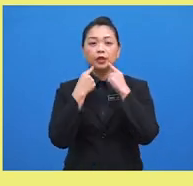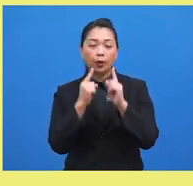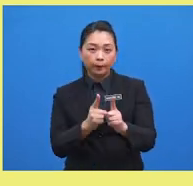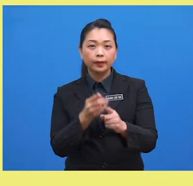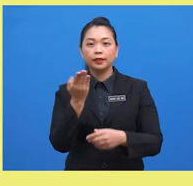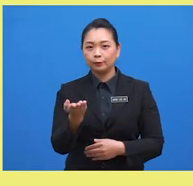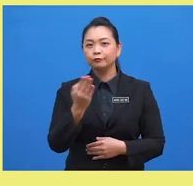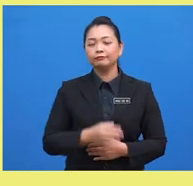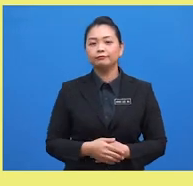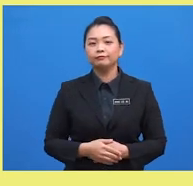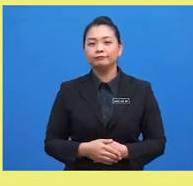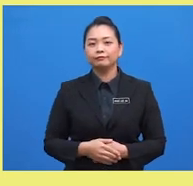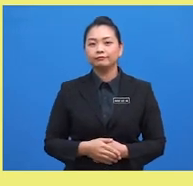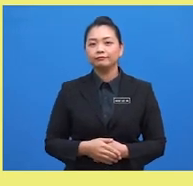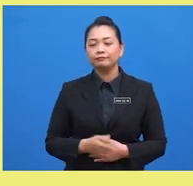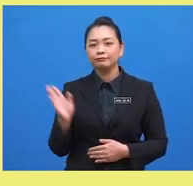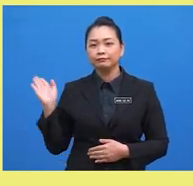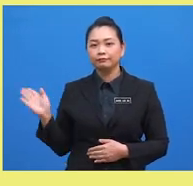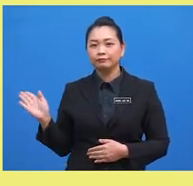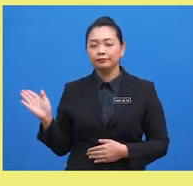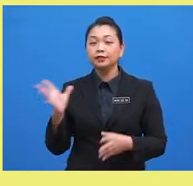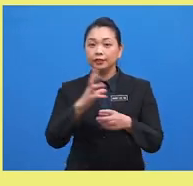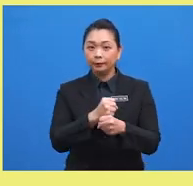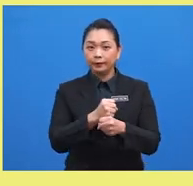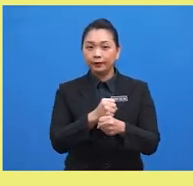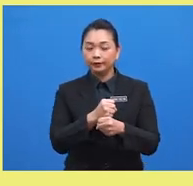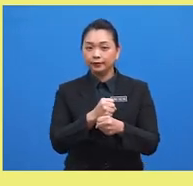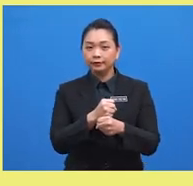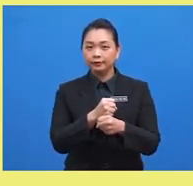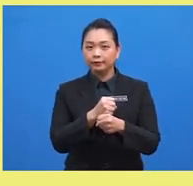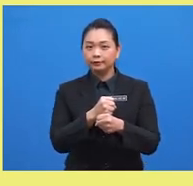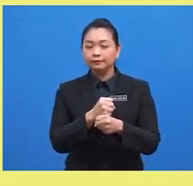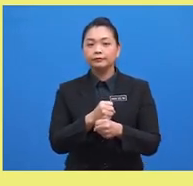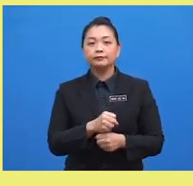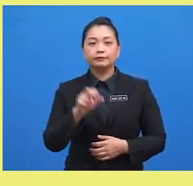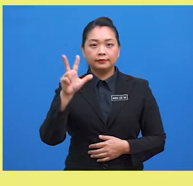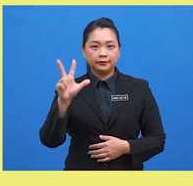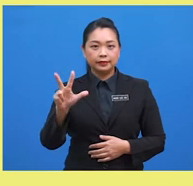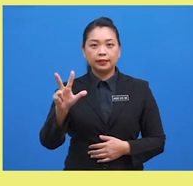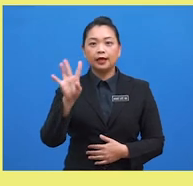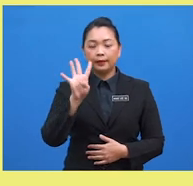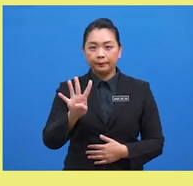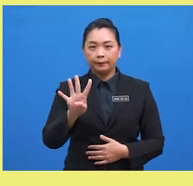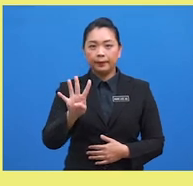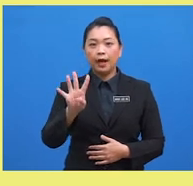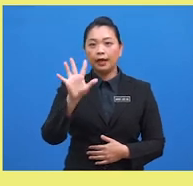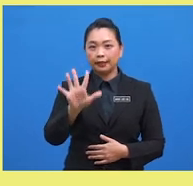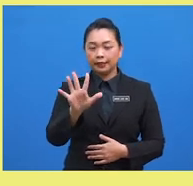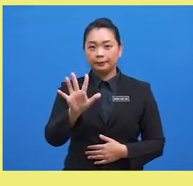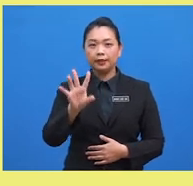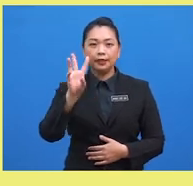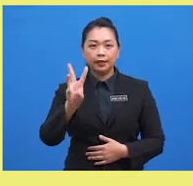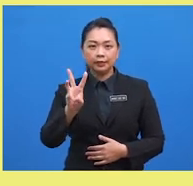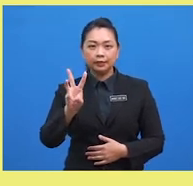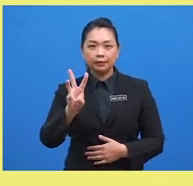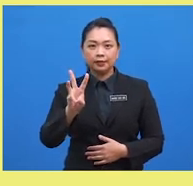jawapan kamu. P kesatuan Q kesatuan R ialah 3, 4,